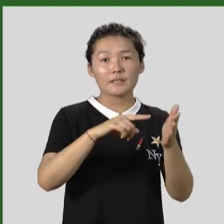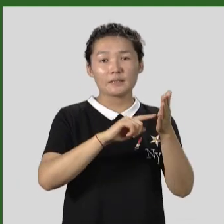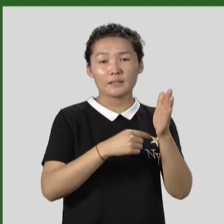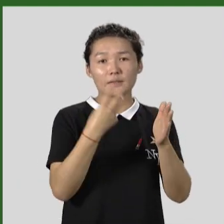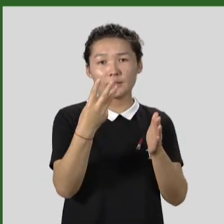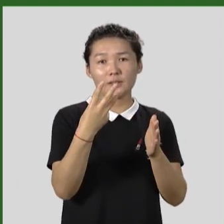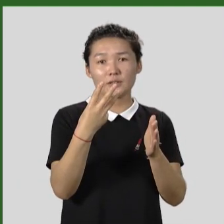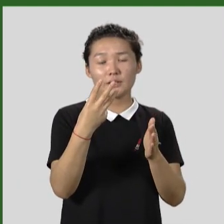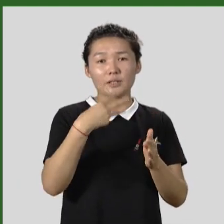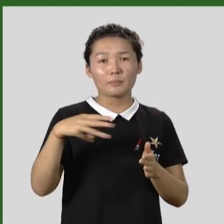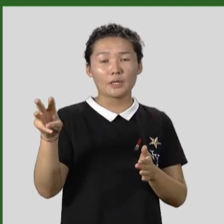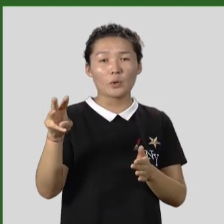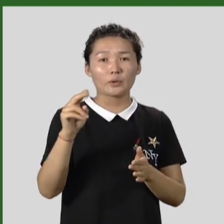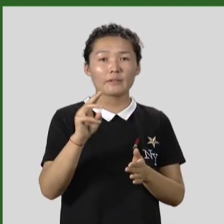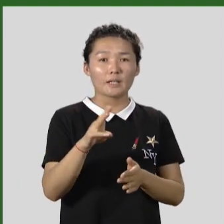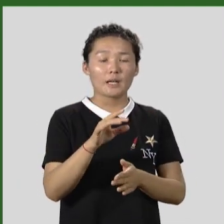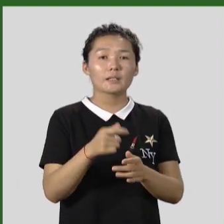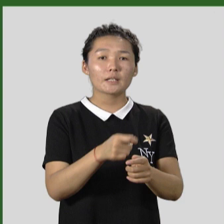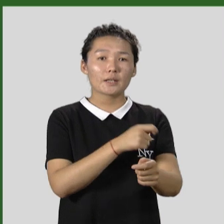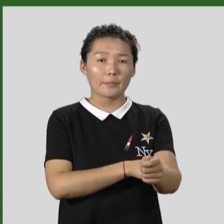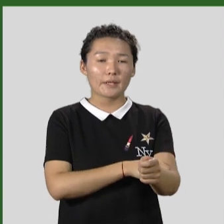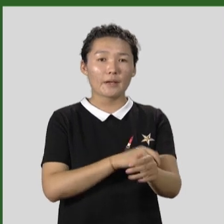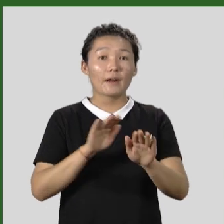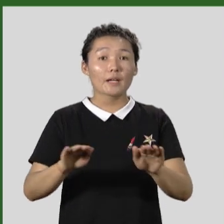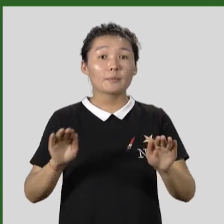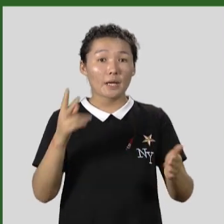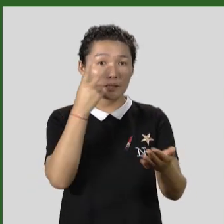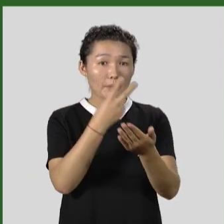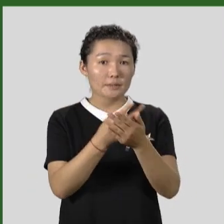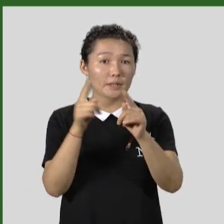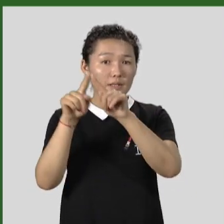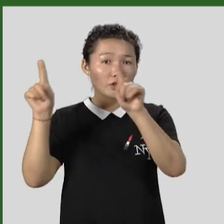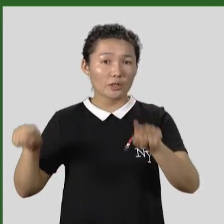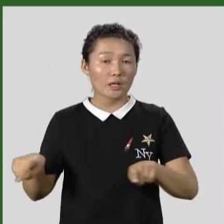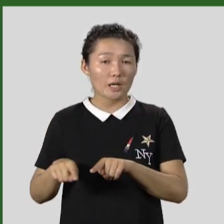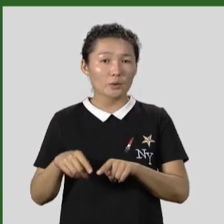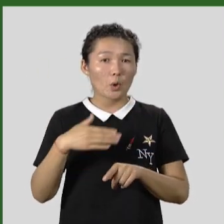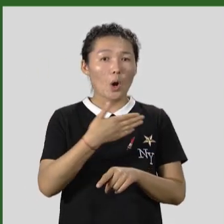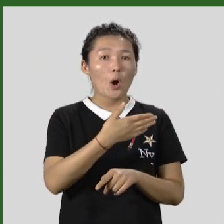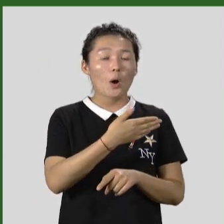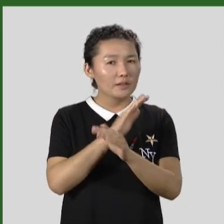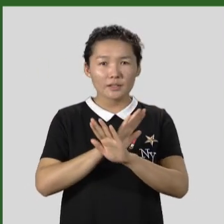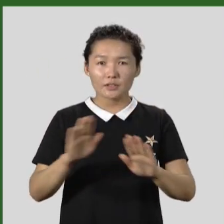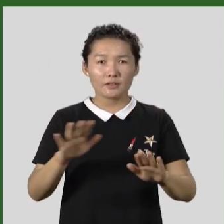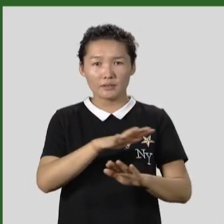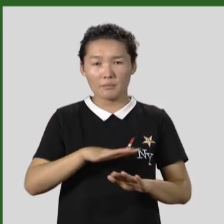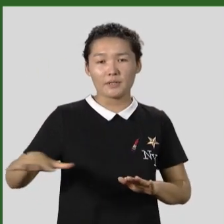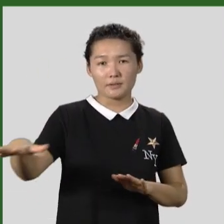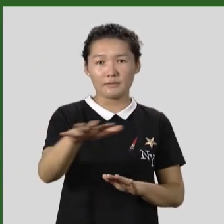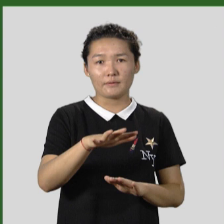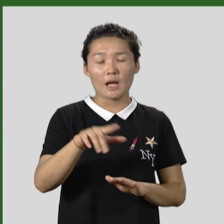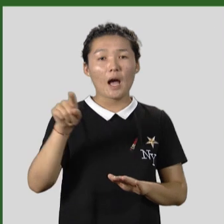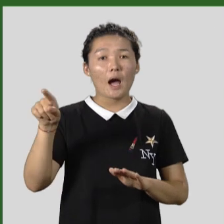километров квадратных. Ребята, посмотрите на карту. Вы видите, что суша делится